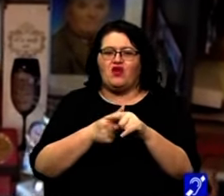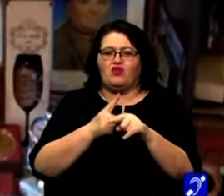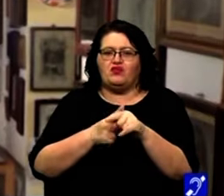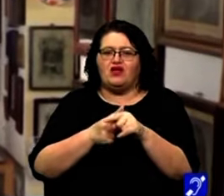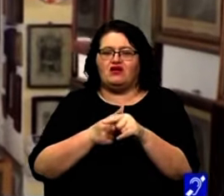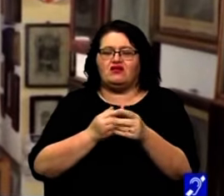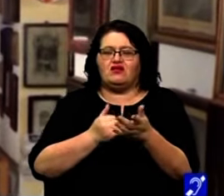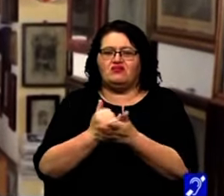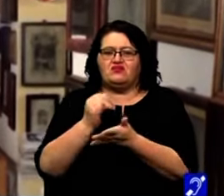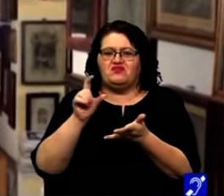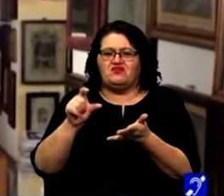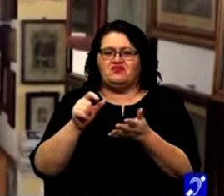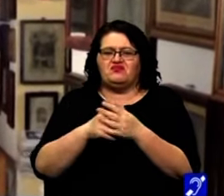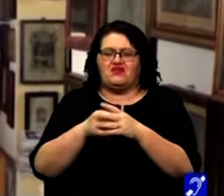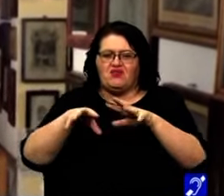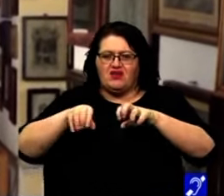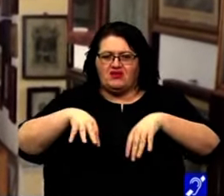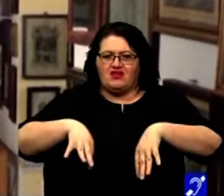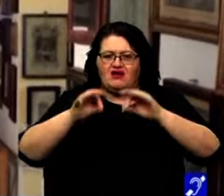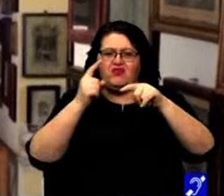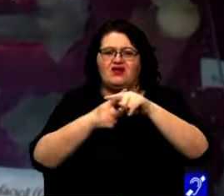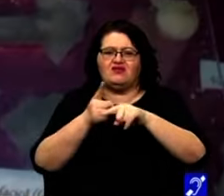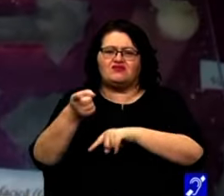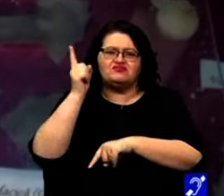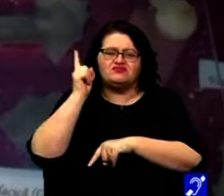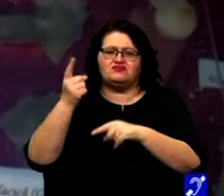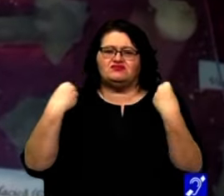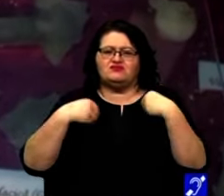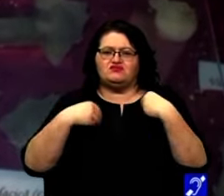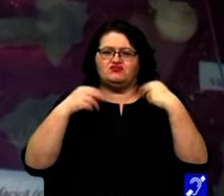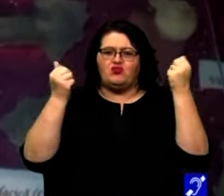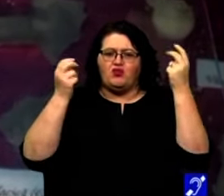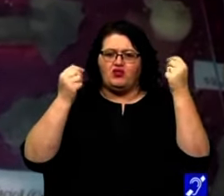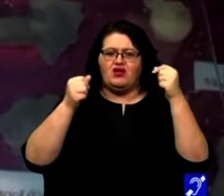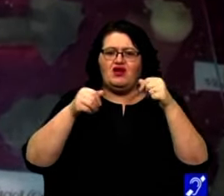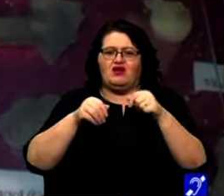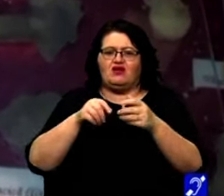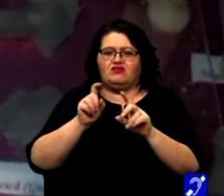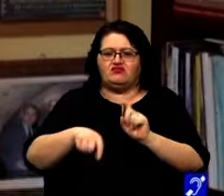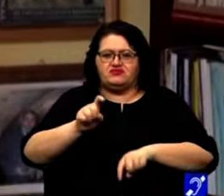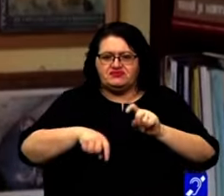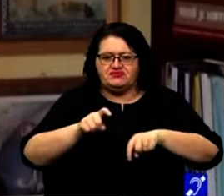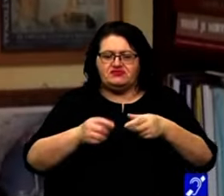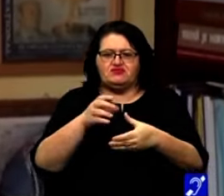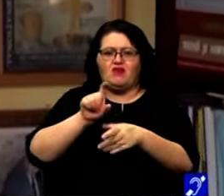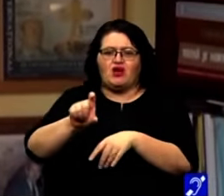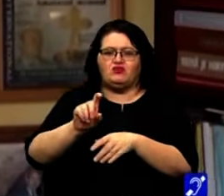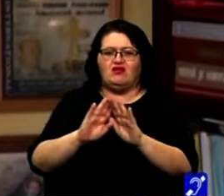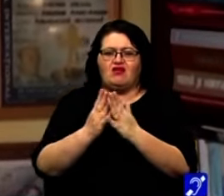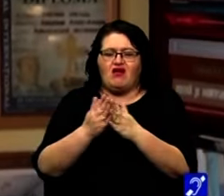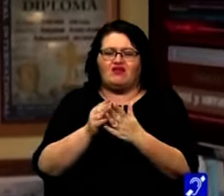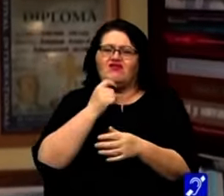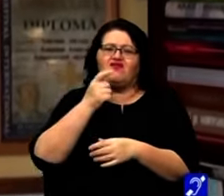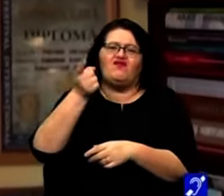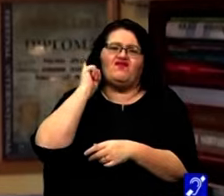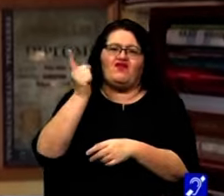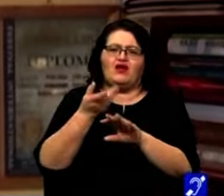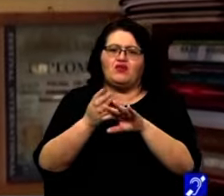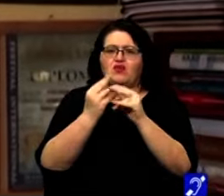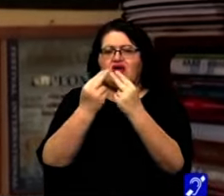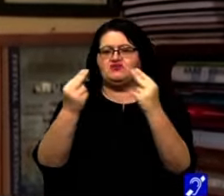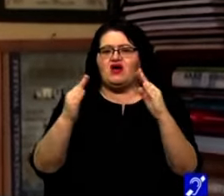cioburi preistorice până la unelte din secolul 20, costume populare vechi, mașini de scris, manuscrise și cărți vechi. Mare parte sunt